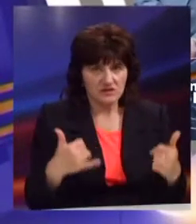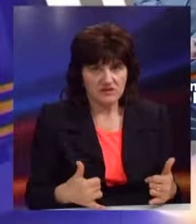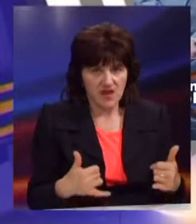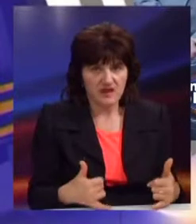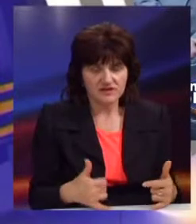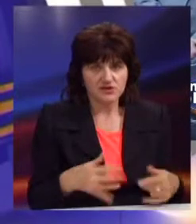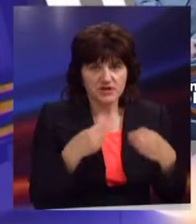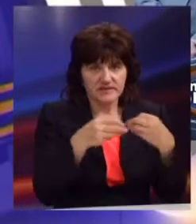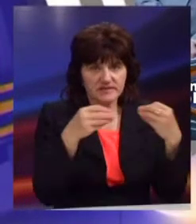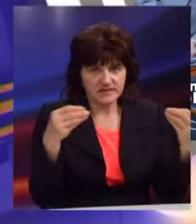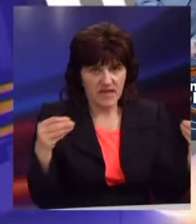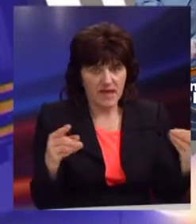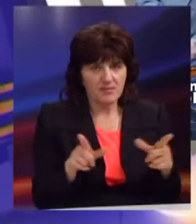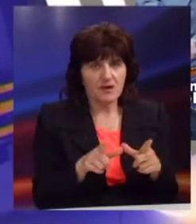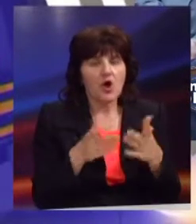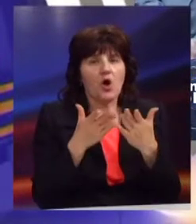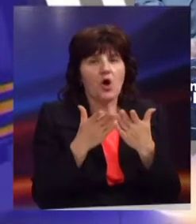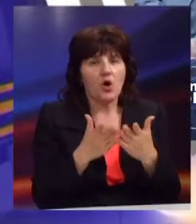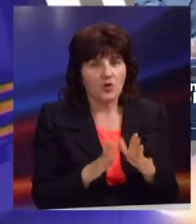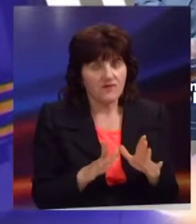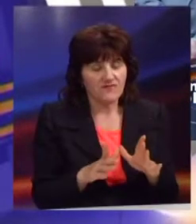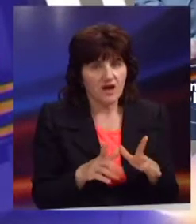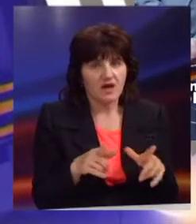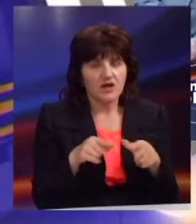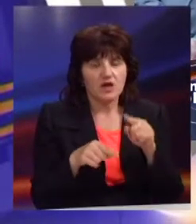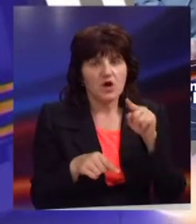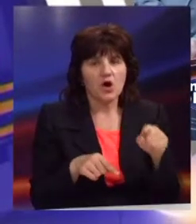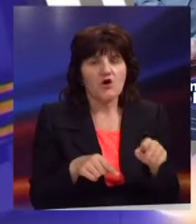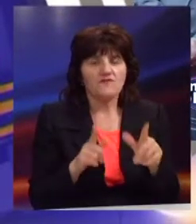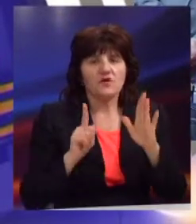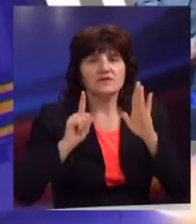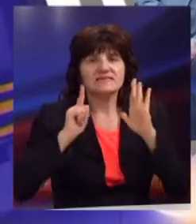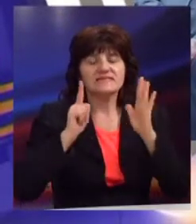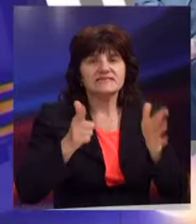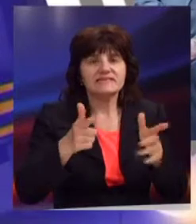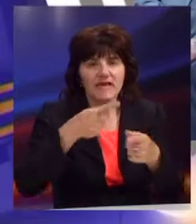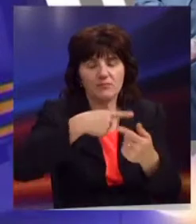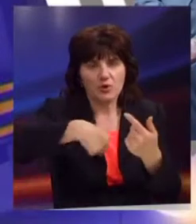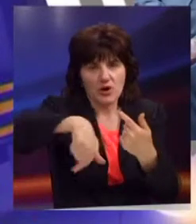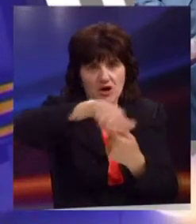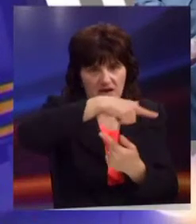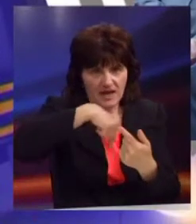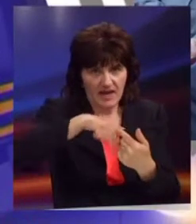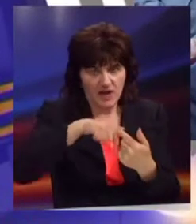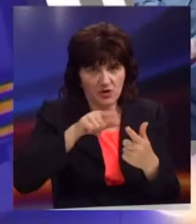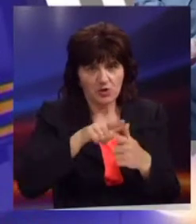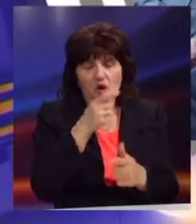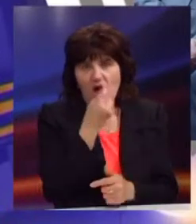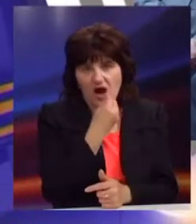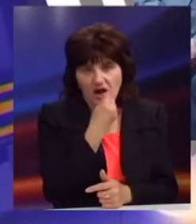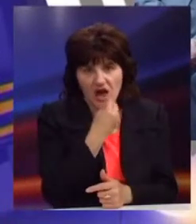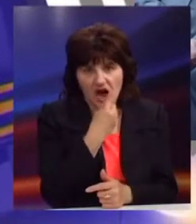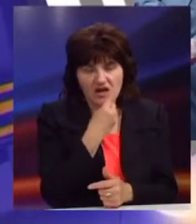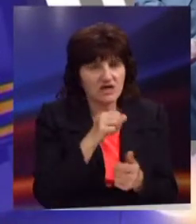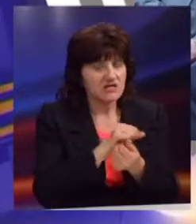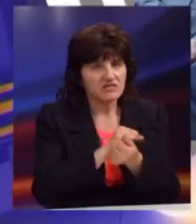vidjeli, našeg današnjeg sajma, odnosno otvaranje ovog sedmog regionalnog i međunarodnog sajma, to